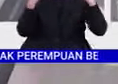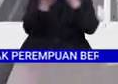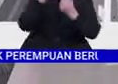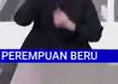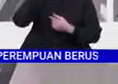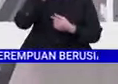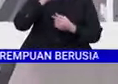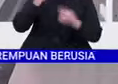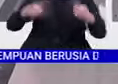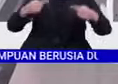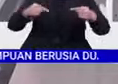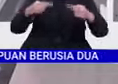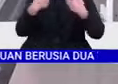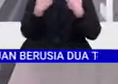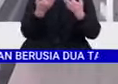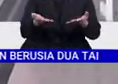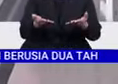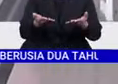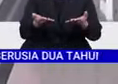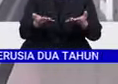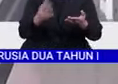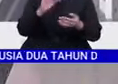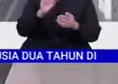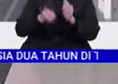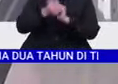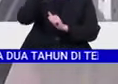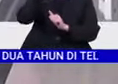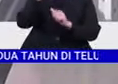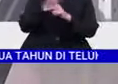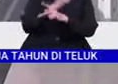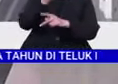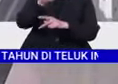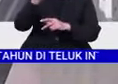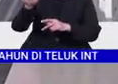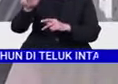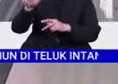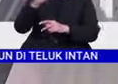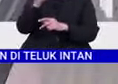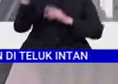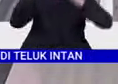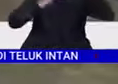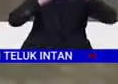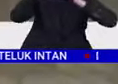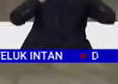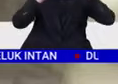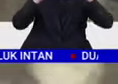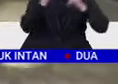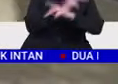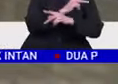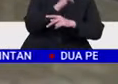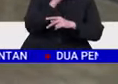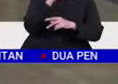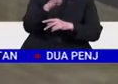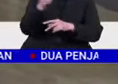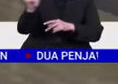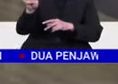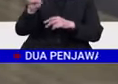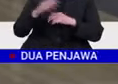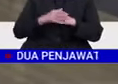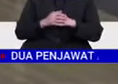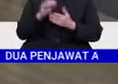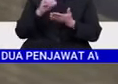menerusi kejohanan temping bowling entrusted Championship kali ke-33 dan Malaysia close kali keempat tumpat yang